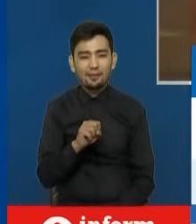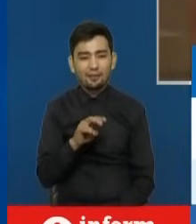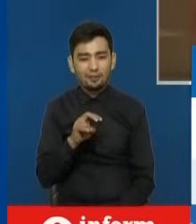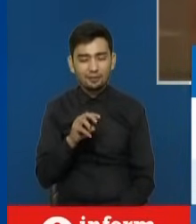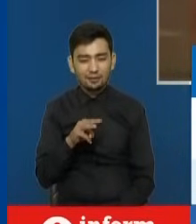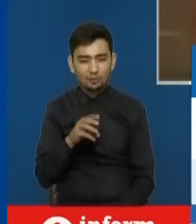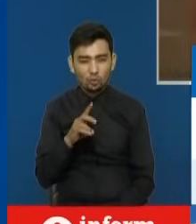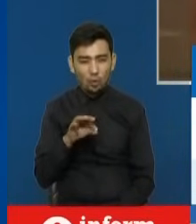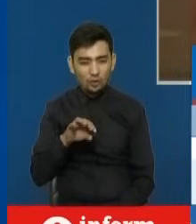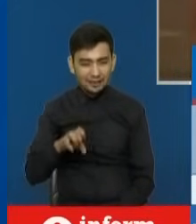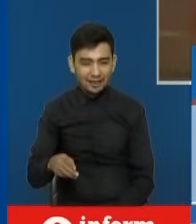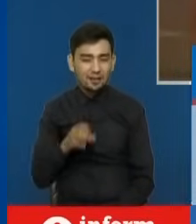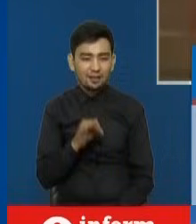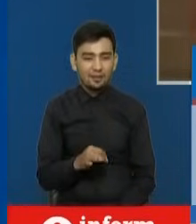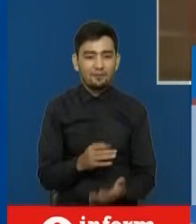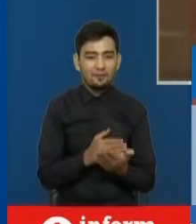такого повышенного